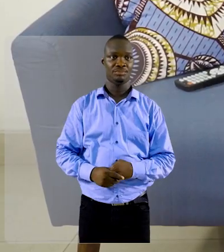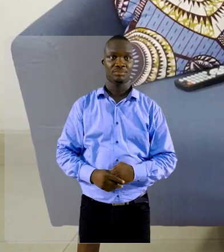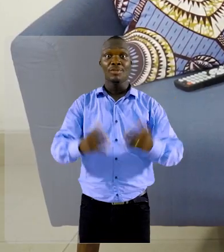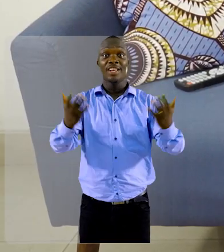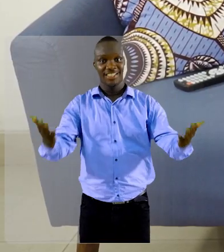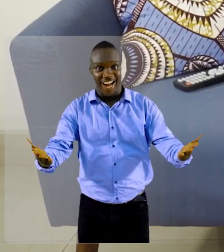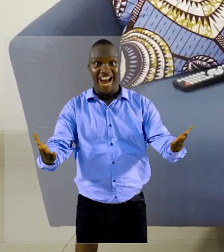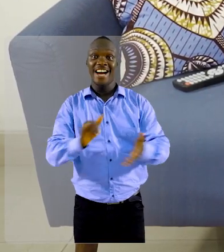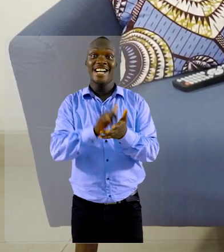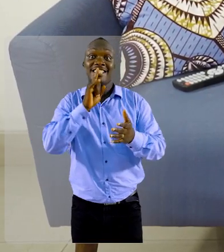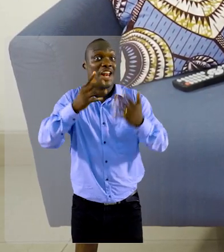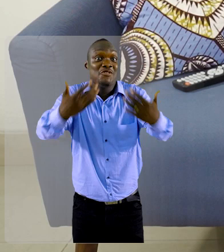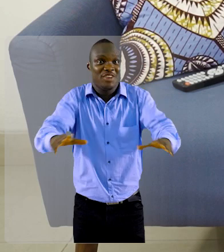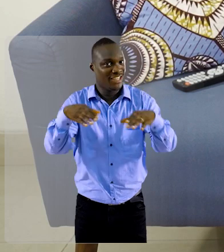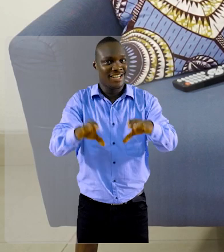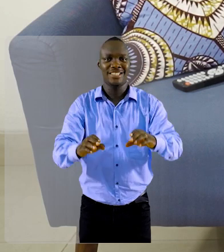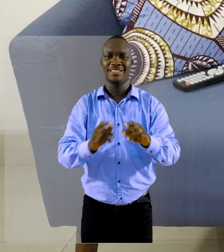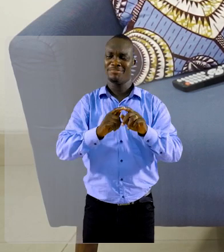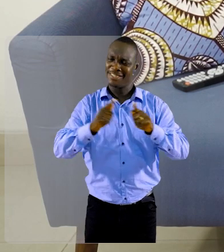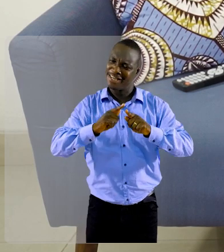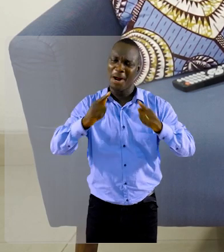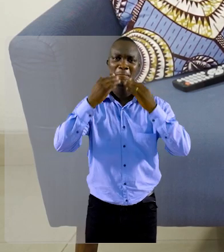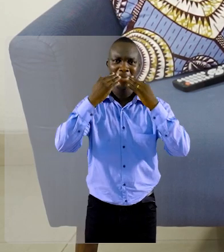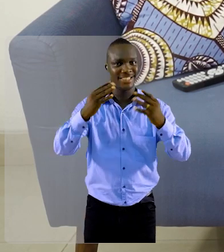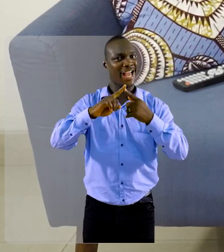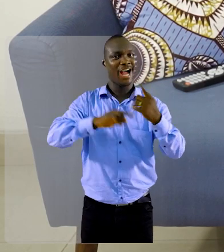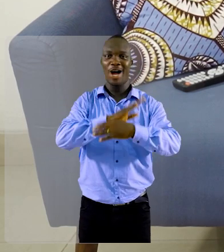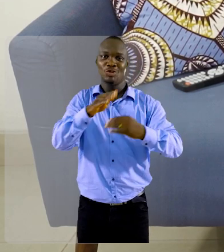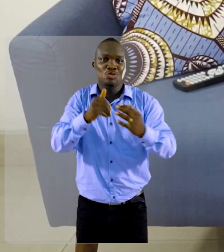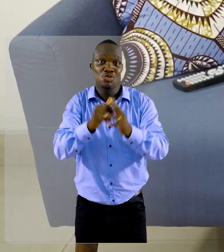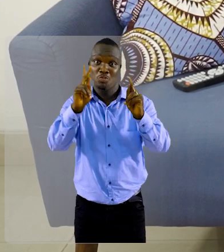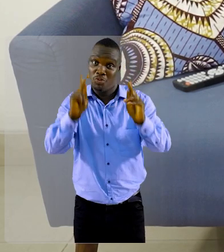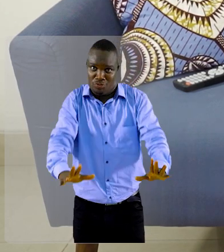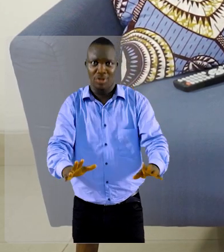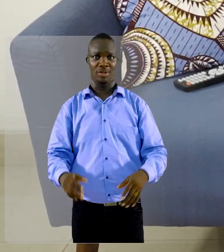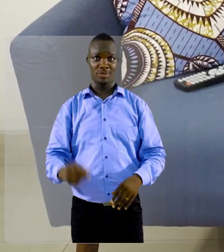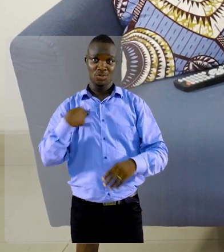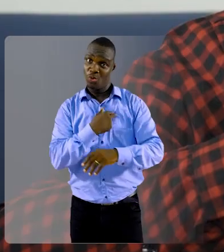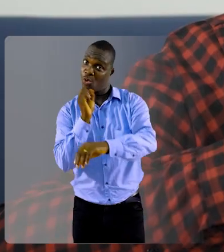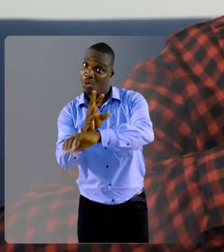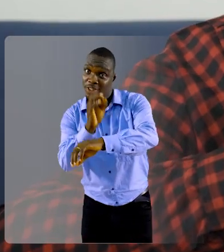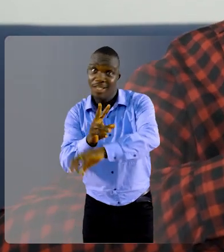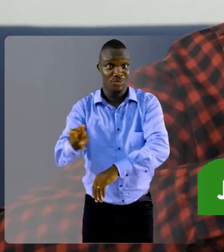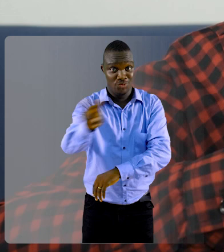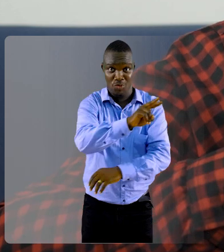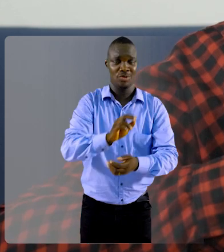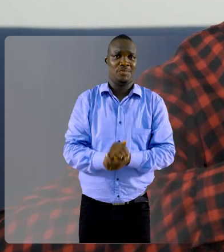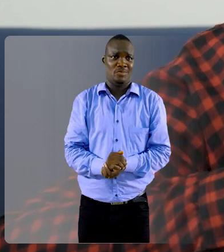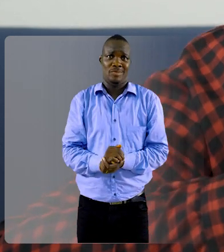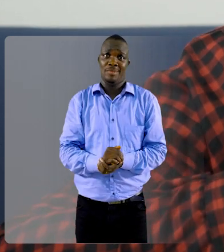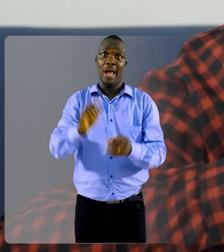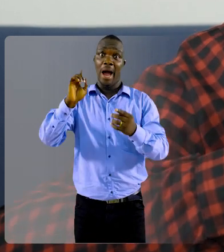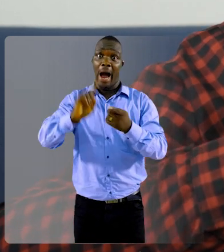Et voilà, c'est la fin des classes aujourd'hui. Un grand merci à tous nos professeurs. Et puis, petit conseil pour vous en classe d'examen, à